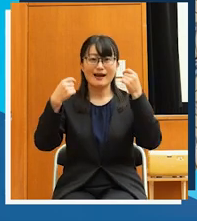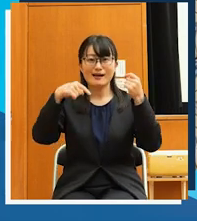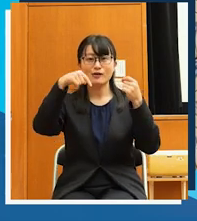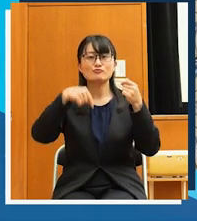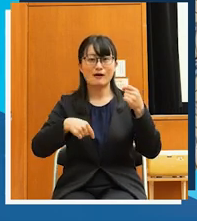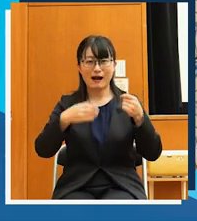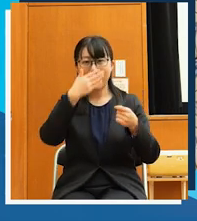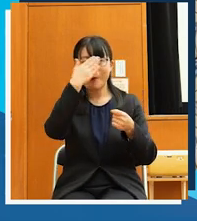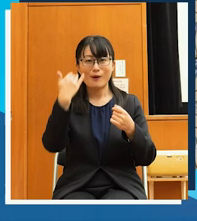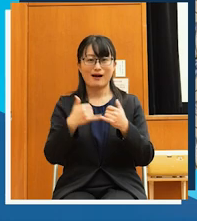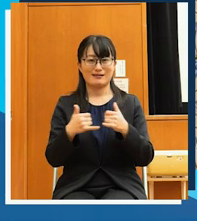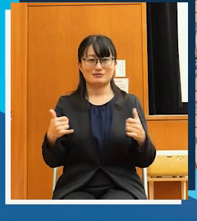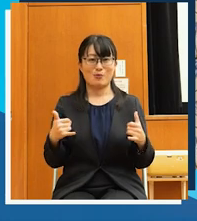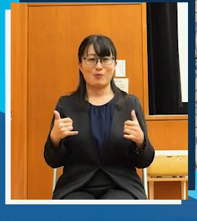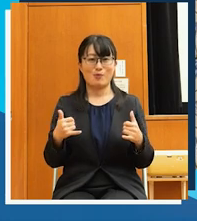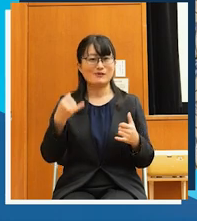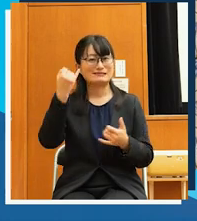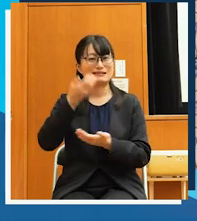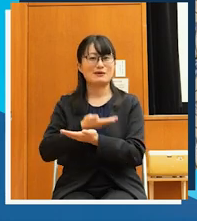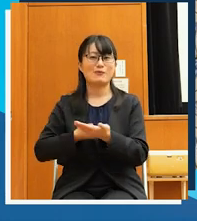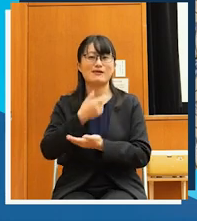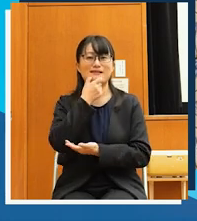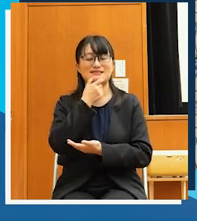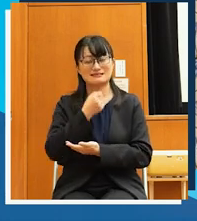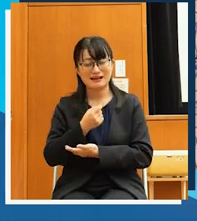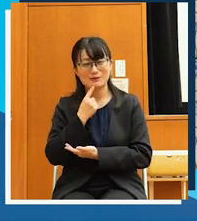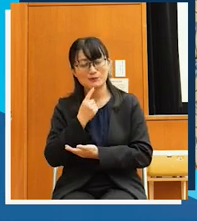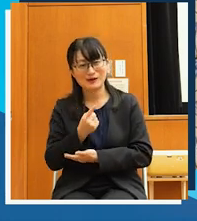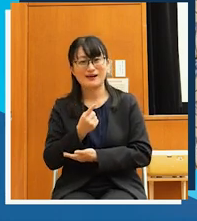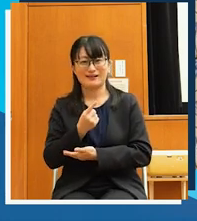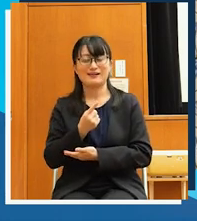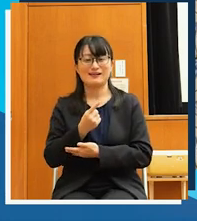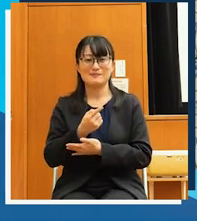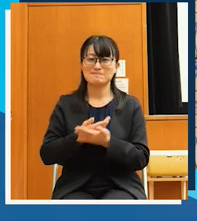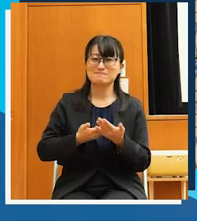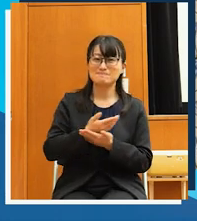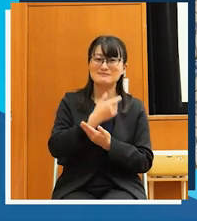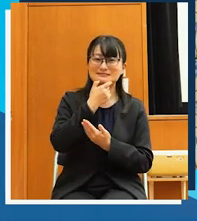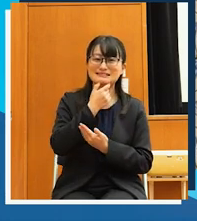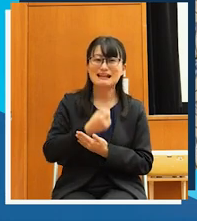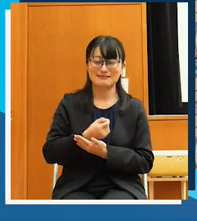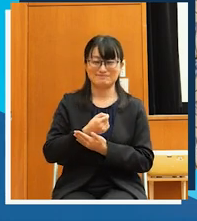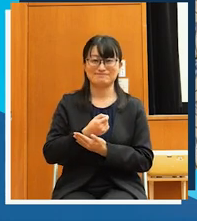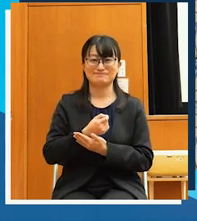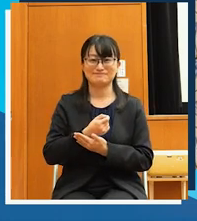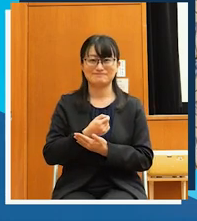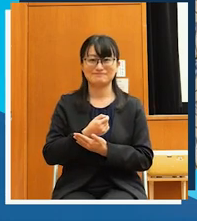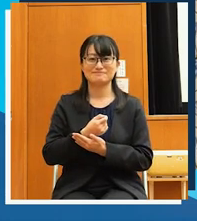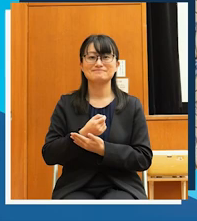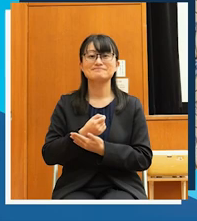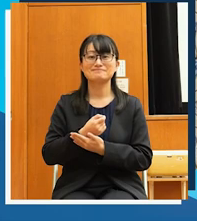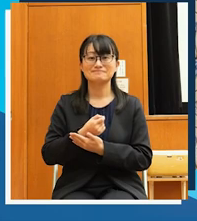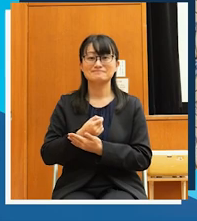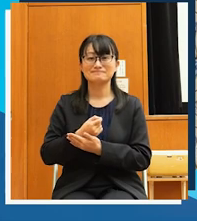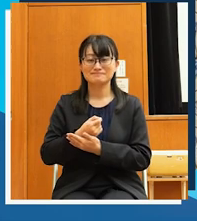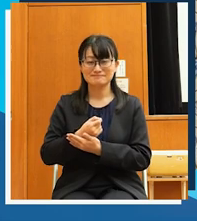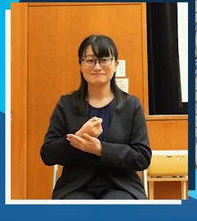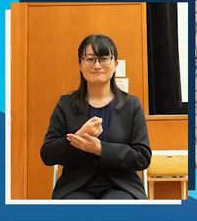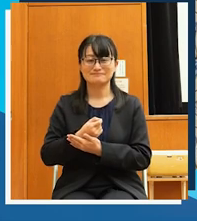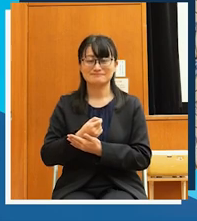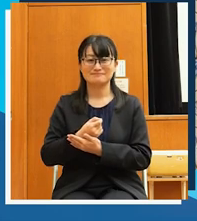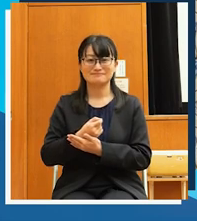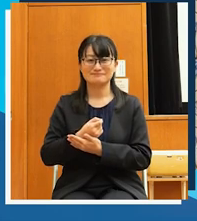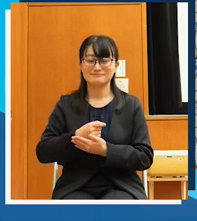ま交流をしたいというか意見交換したいっていうかえそういうことのえあの